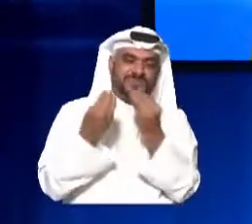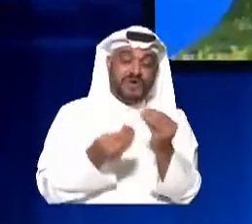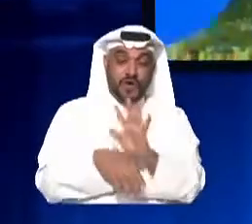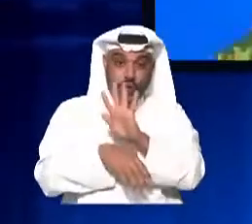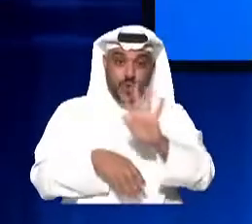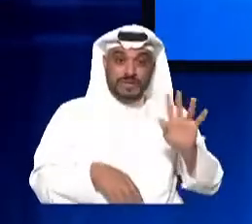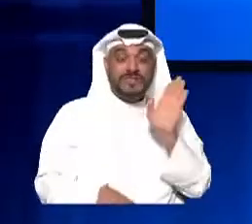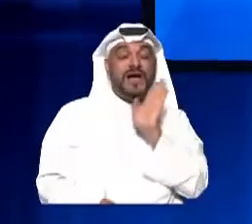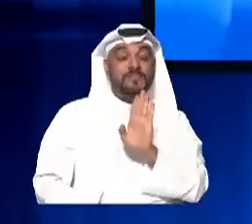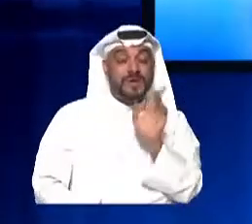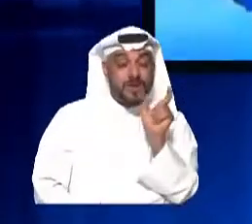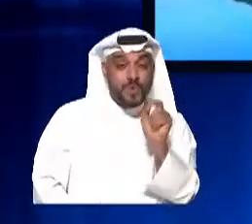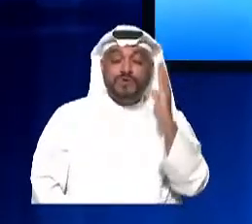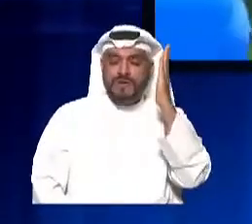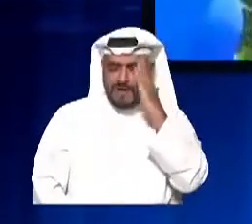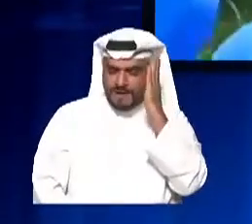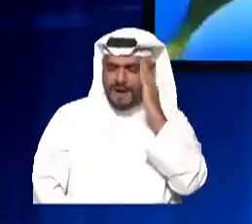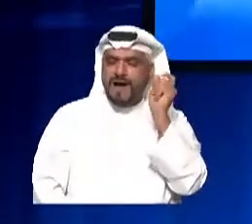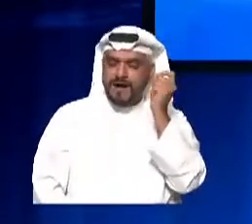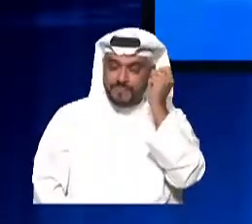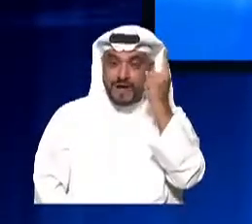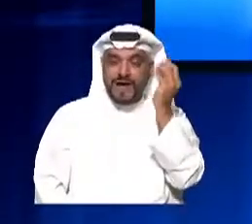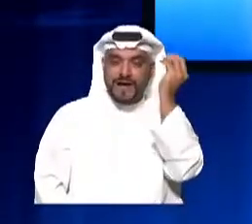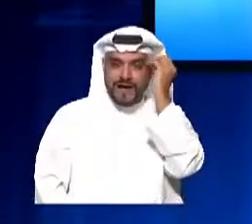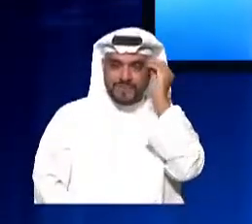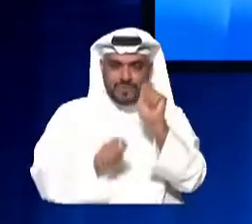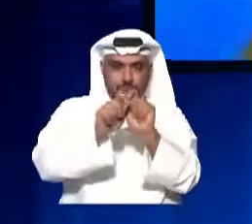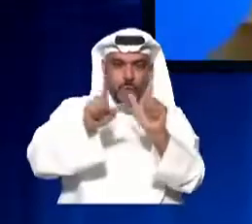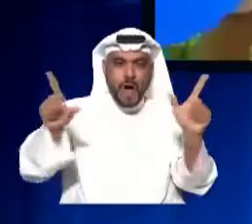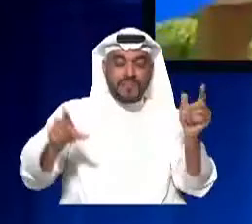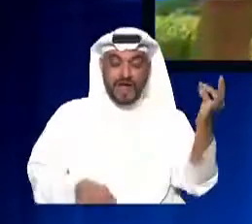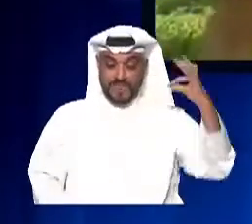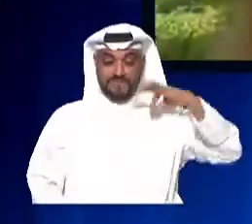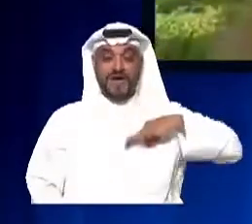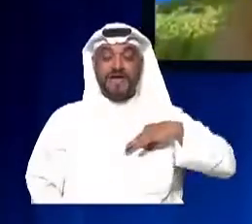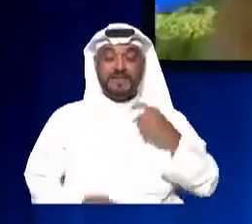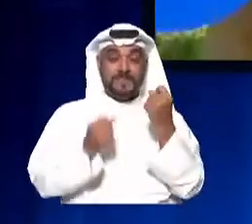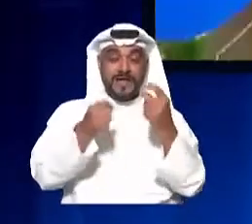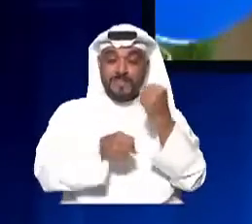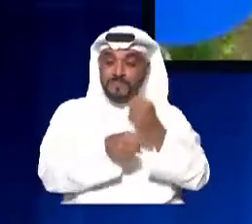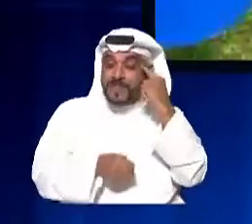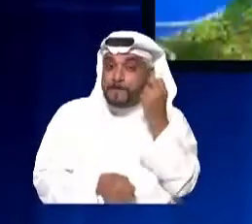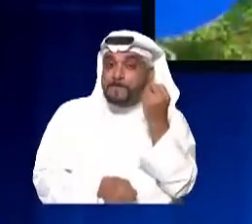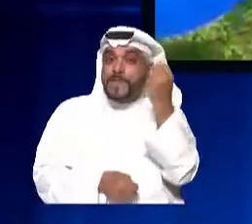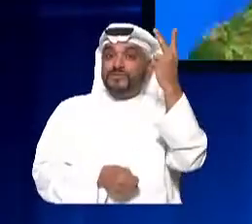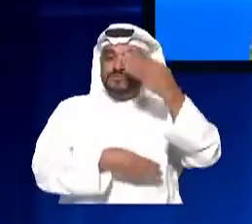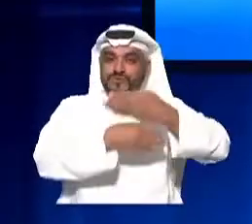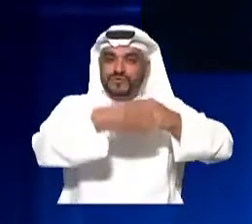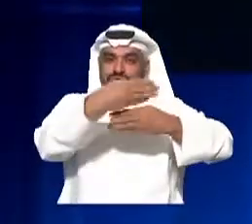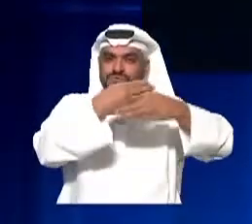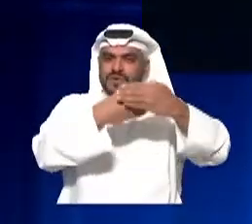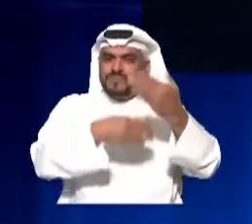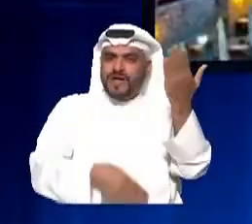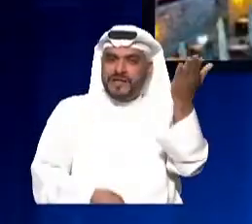البوسني يقدر هذا الشيء ولمس الفائدة من هذا المشروع اللي كان موجود في